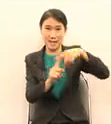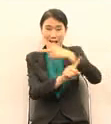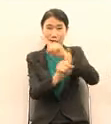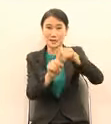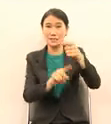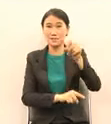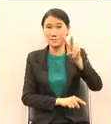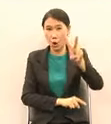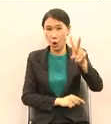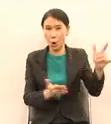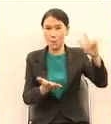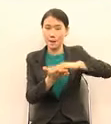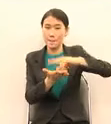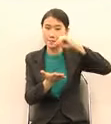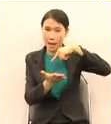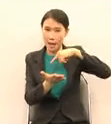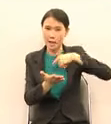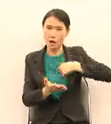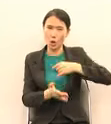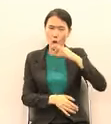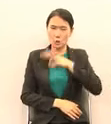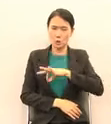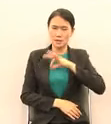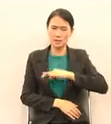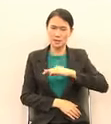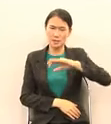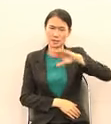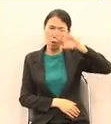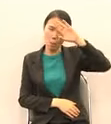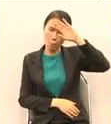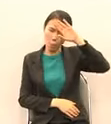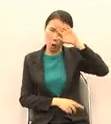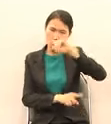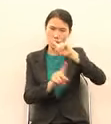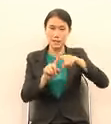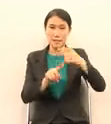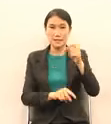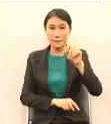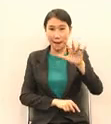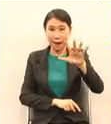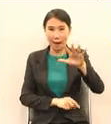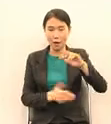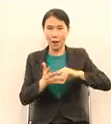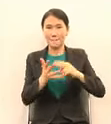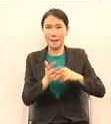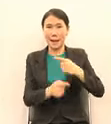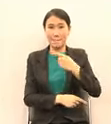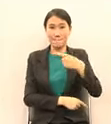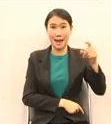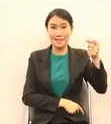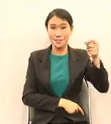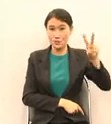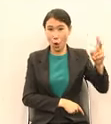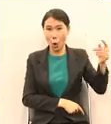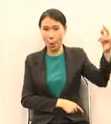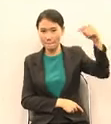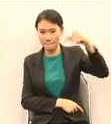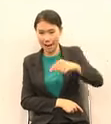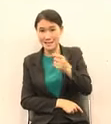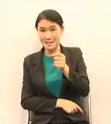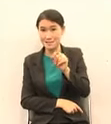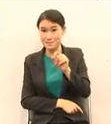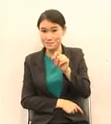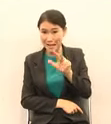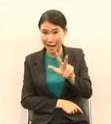ทยก็เริ่มป่วยวันที่15นะคือเดินทางไป12กลับมา13แล้วเขาเริ่มป่วยวันที่